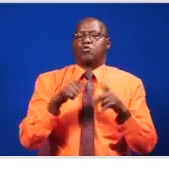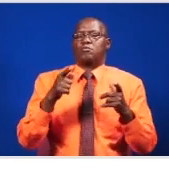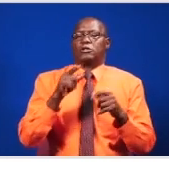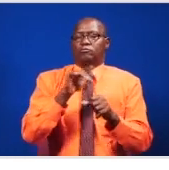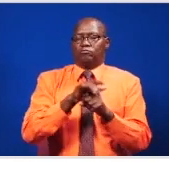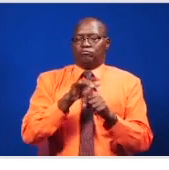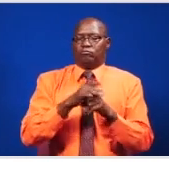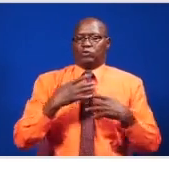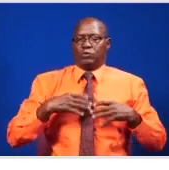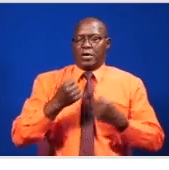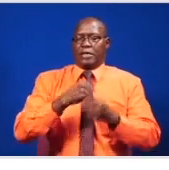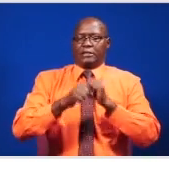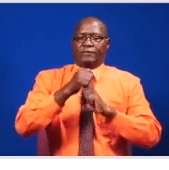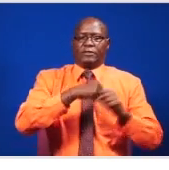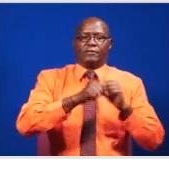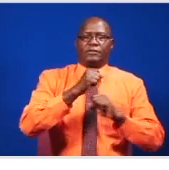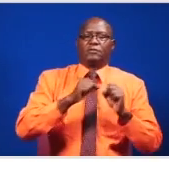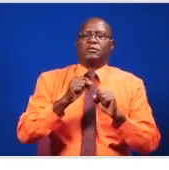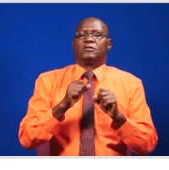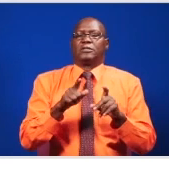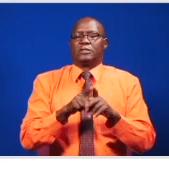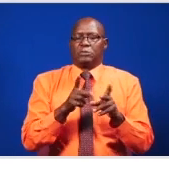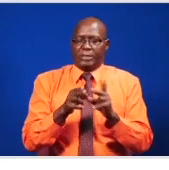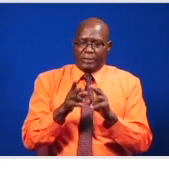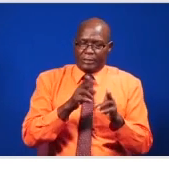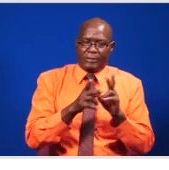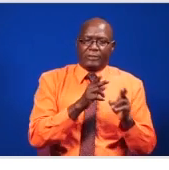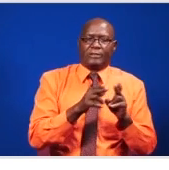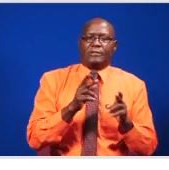leaves nothing to chance to script and edit sound bites.